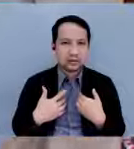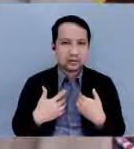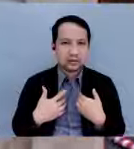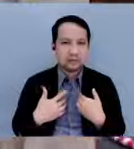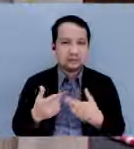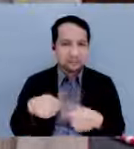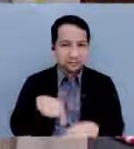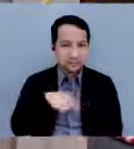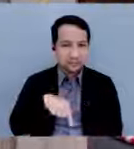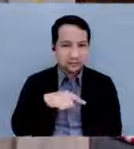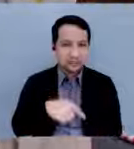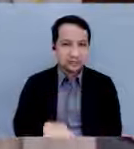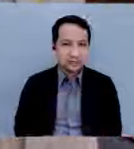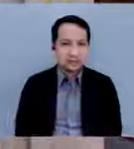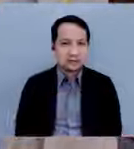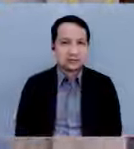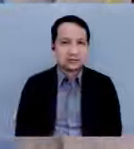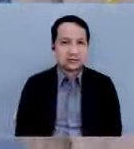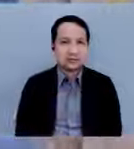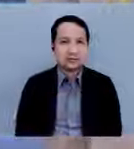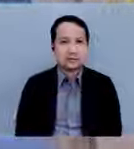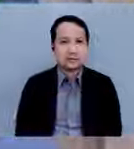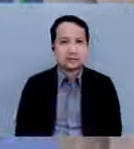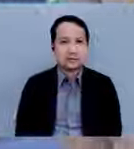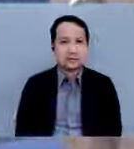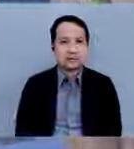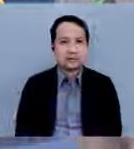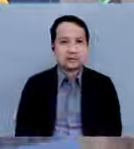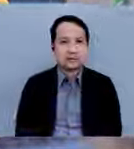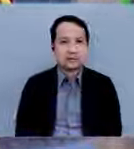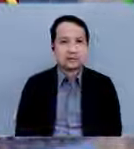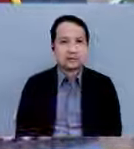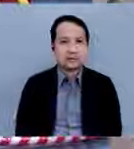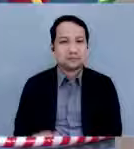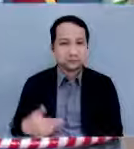Yun. Mabigat po, talagang steady lang po kayo. So yung